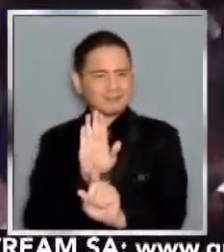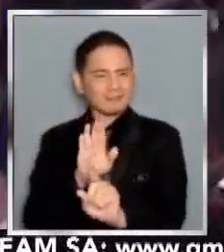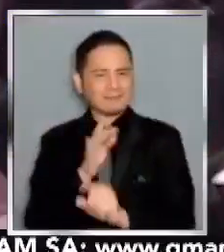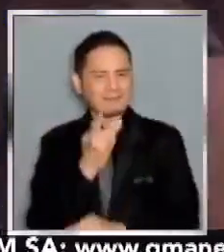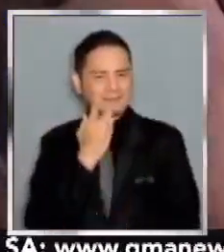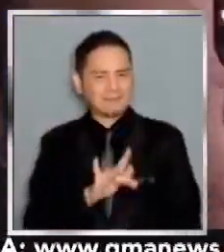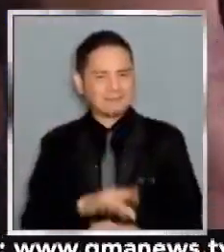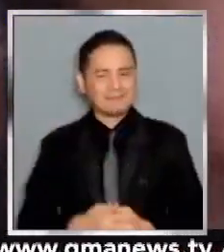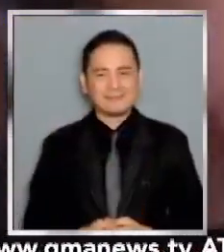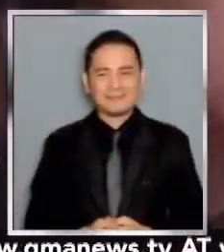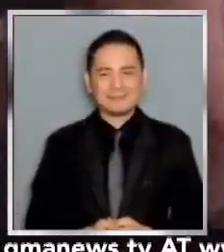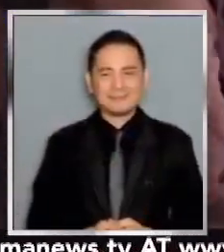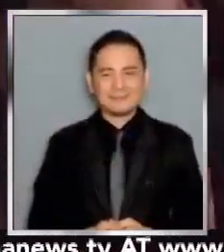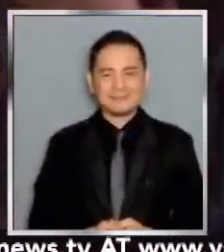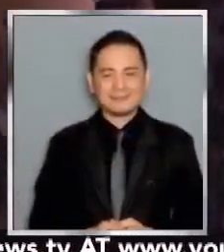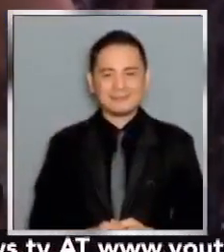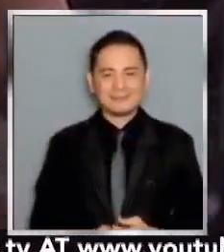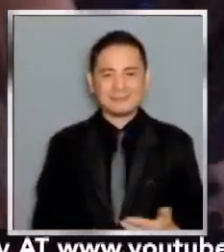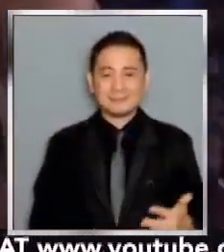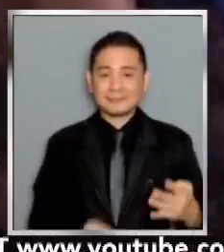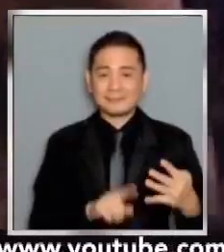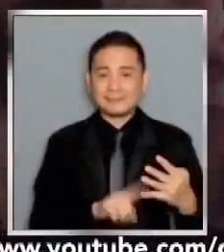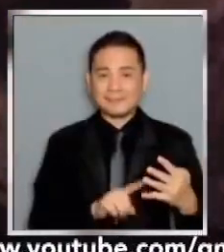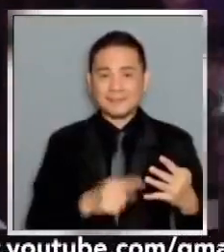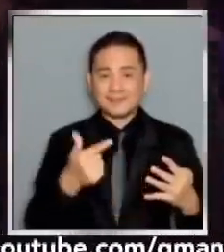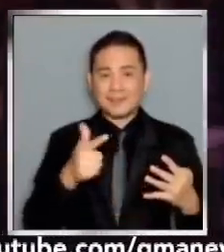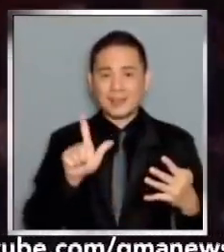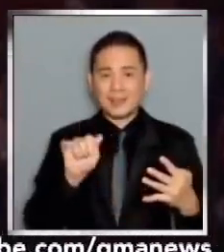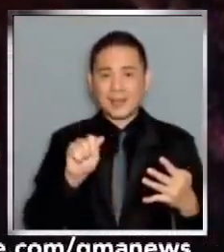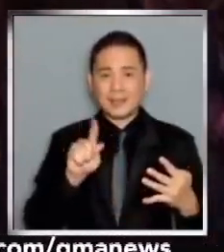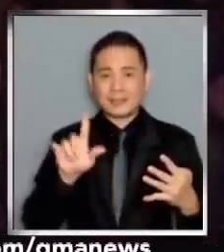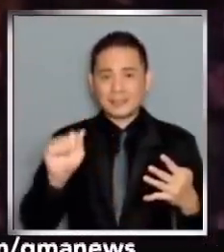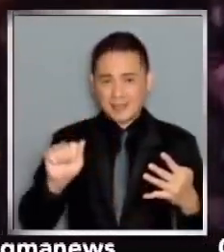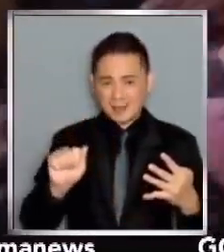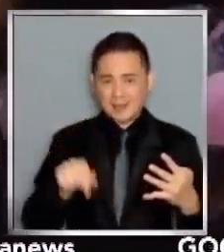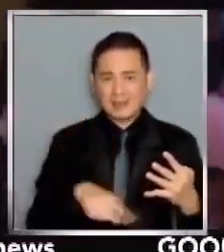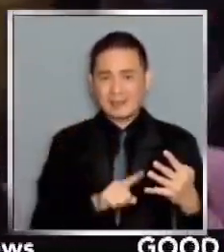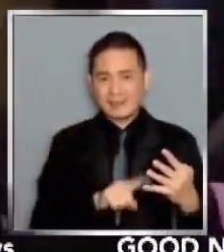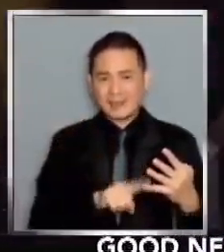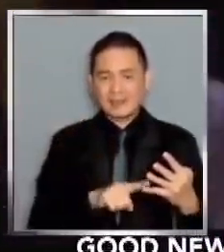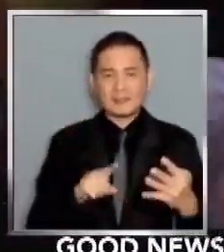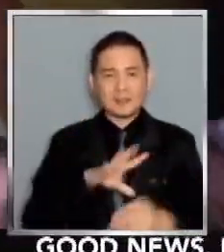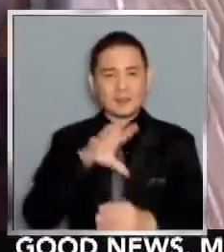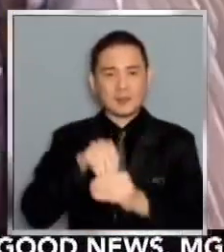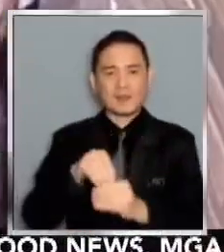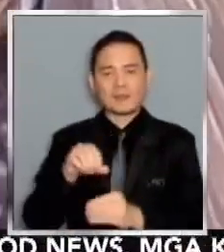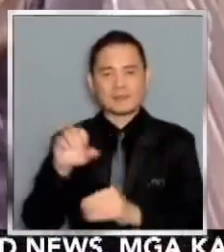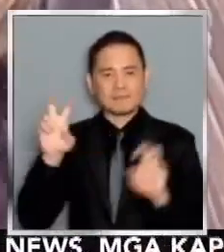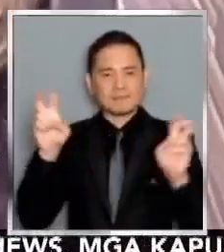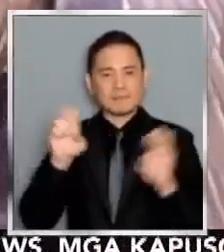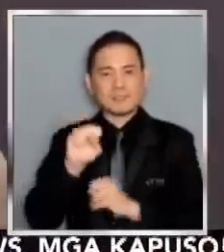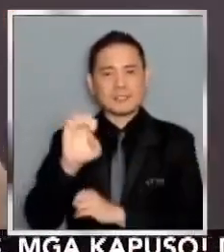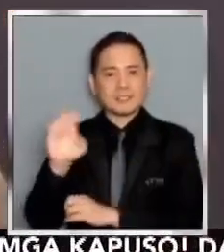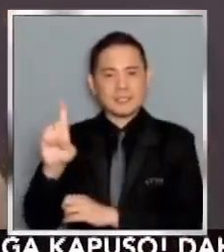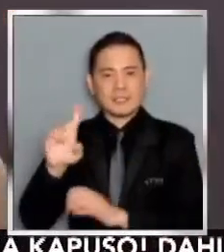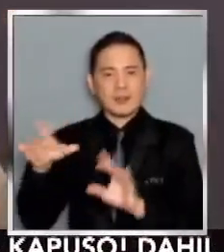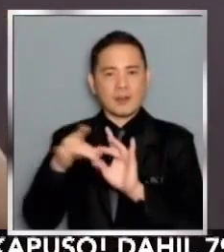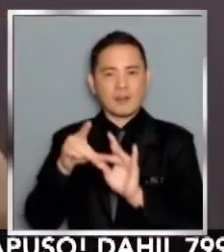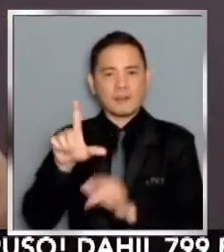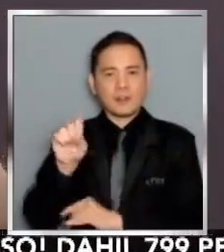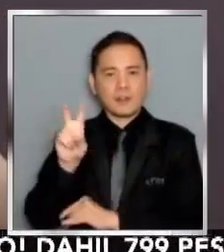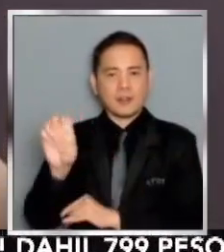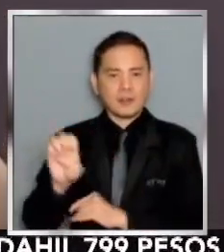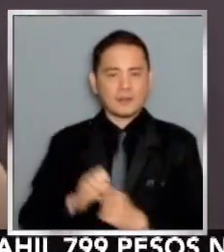Kabilang din sa mga nagpasaya ng fan si Glyza De Castro na bibida naman sa The Seed of Love. Sobrang saya, nakakamiss na